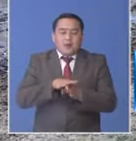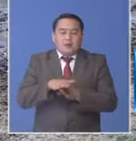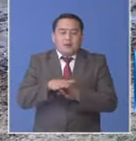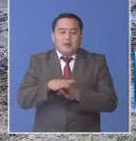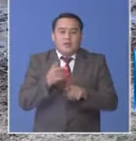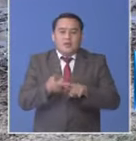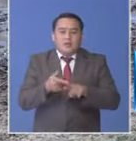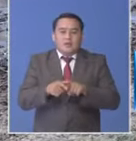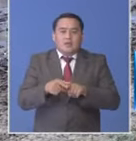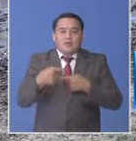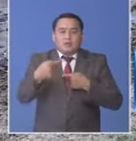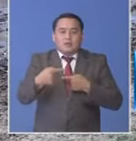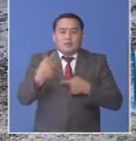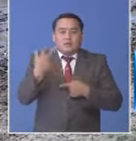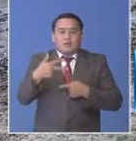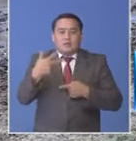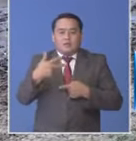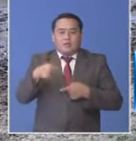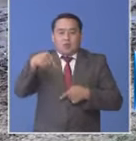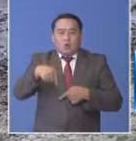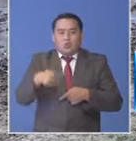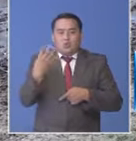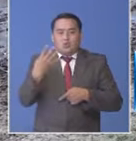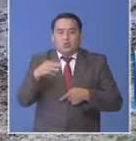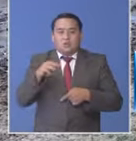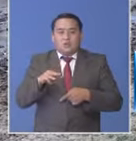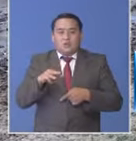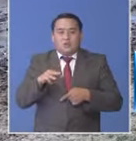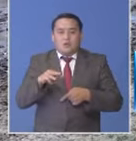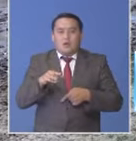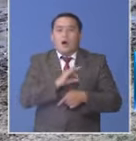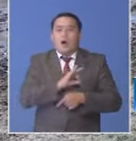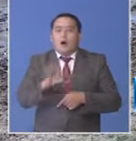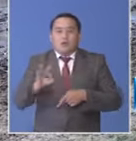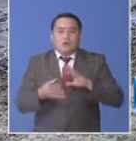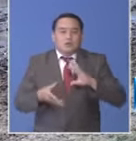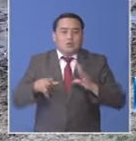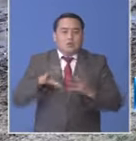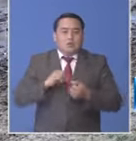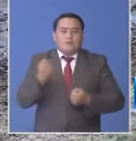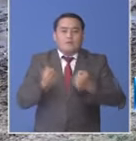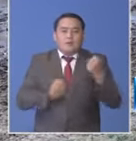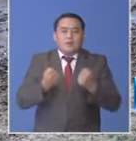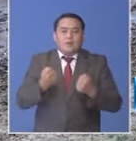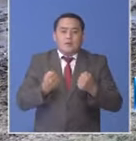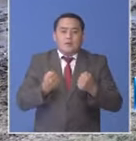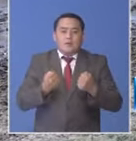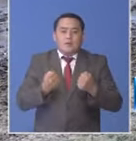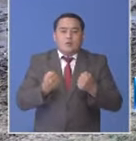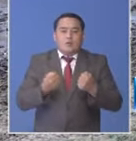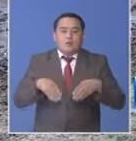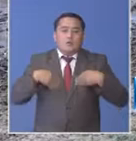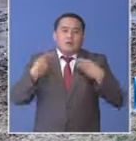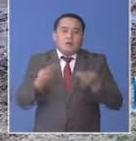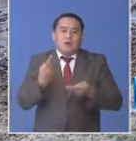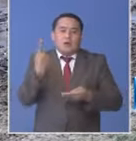шириной 30, длиной 100 и глубиной 4 метра для получения отличного результата водителю-механику БТР предоставляется